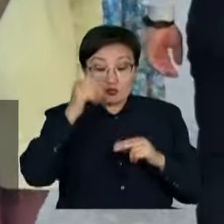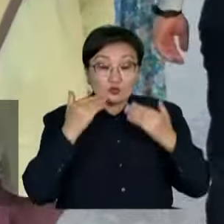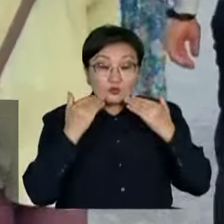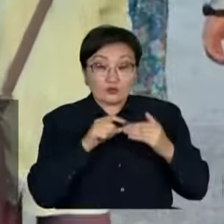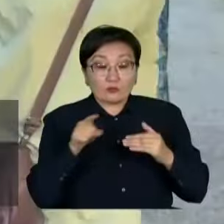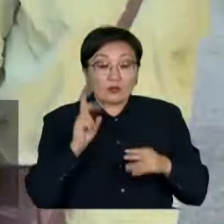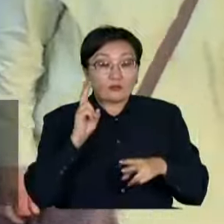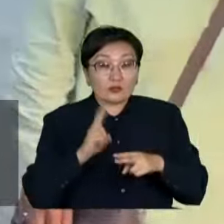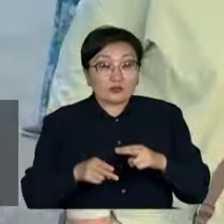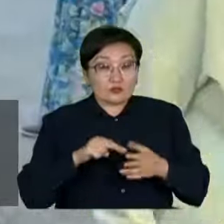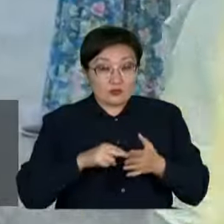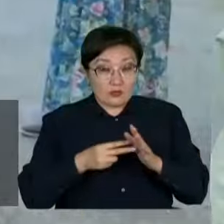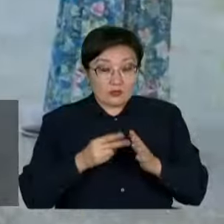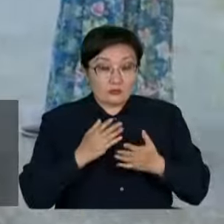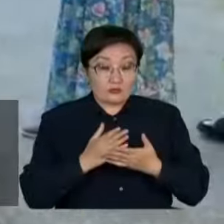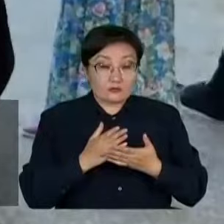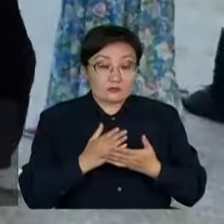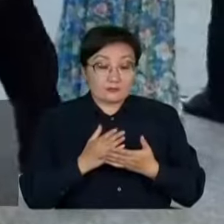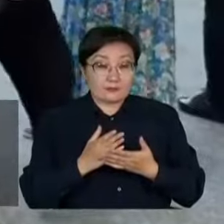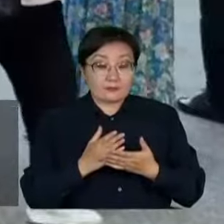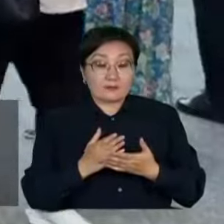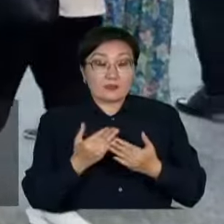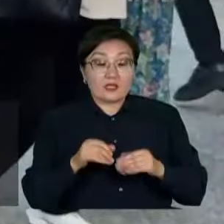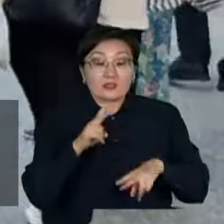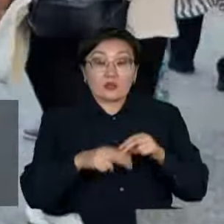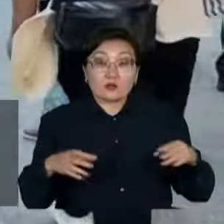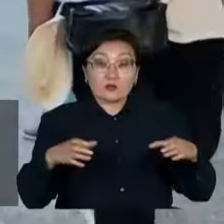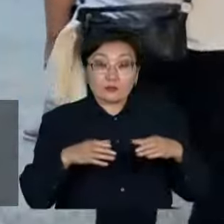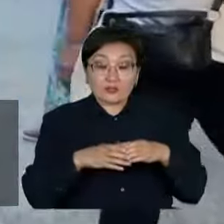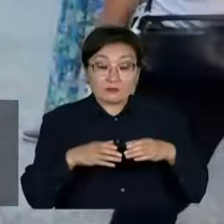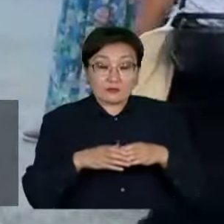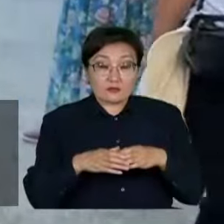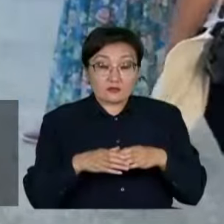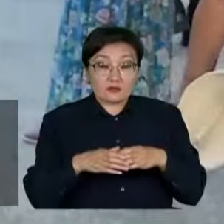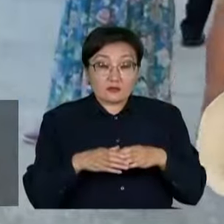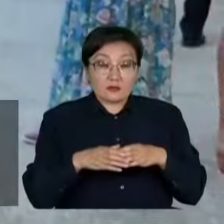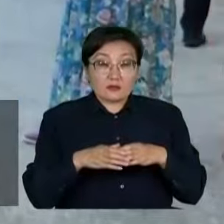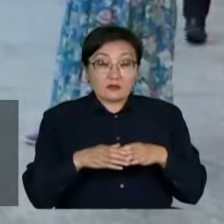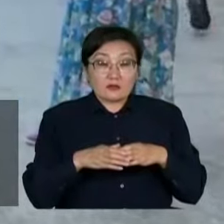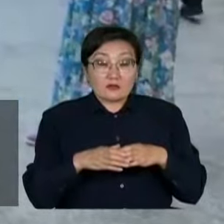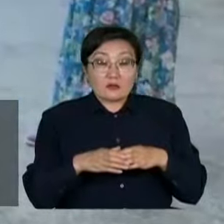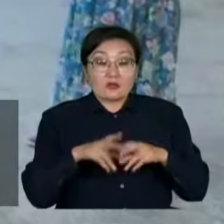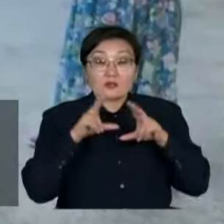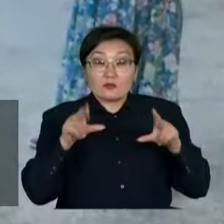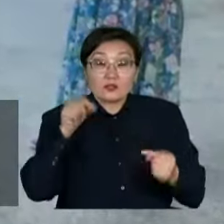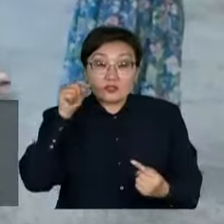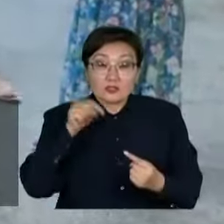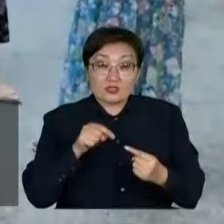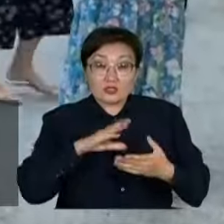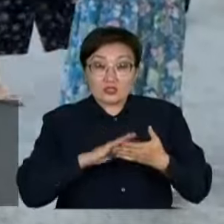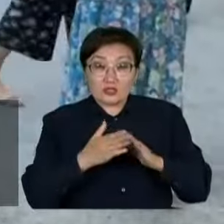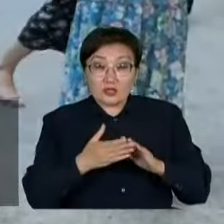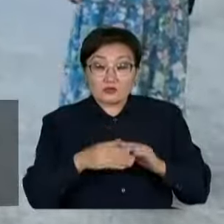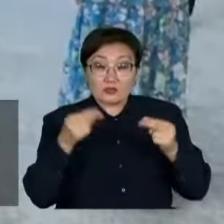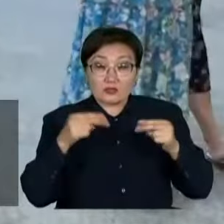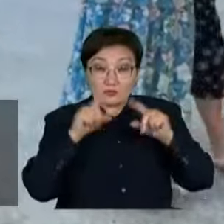дейін бітіру жоспарланып отыр. Мердігер мекеменің сөздері бойынша, және шарт